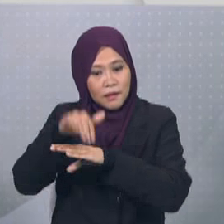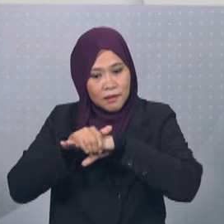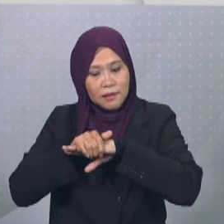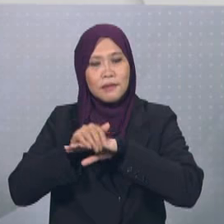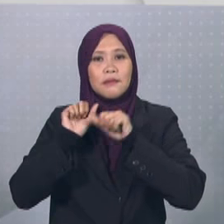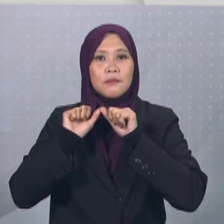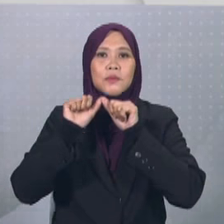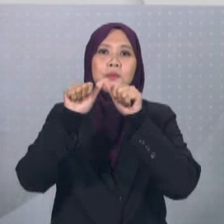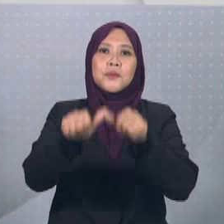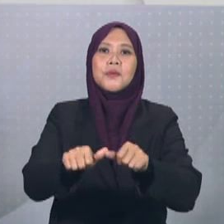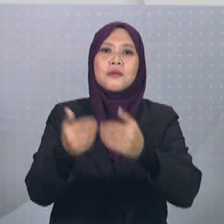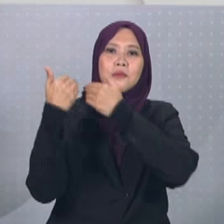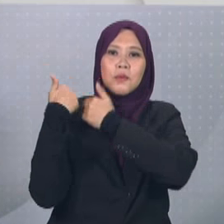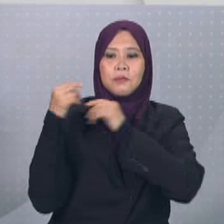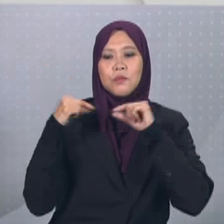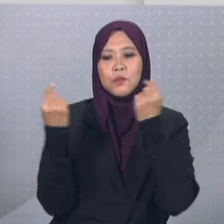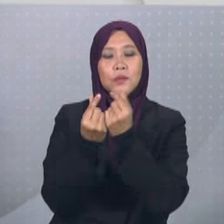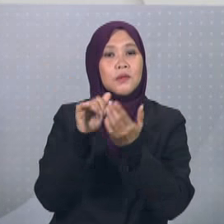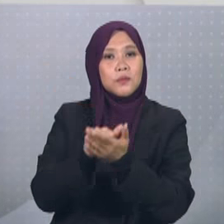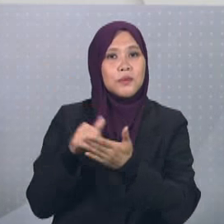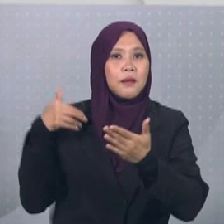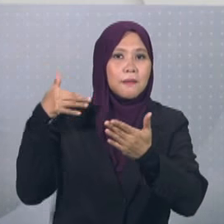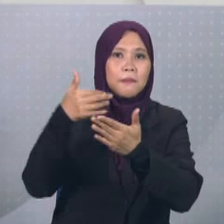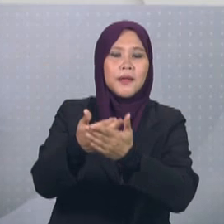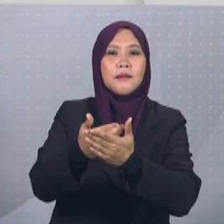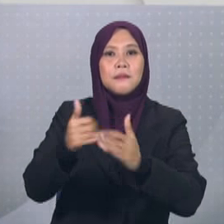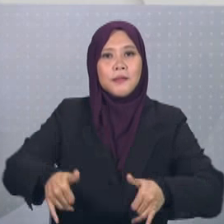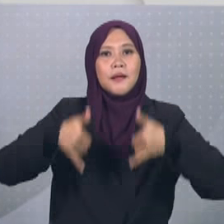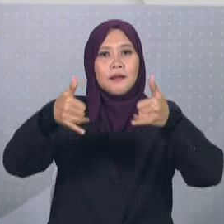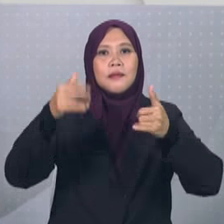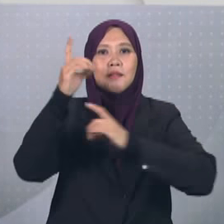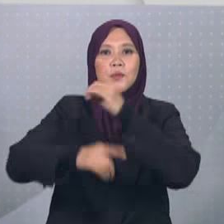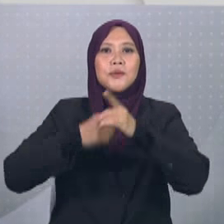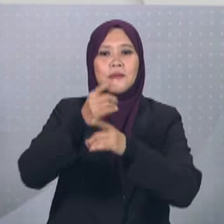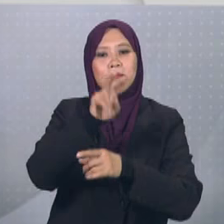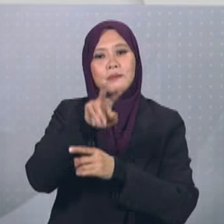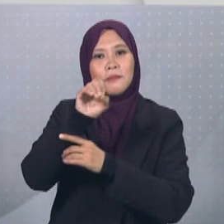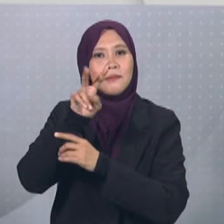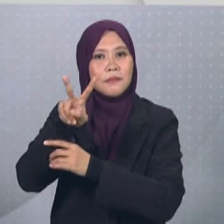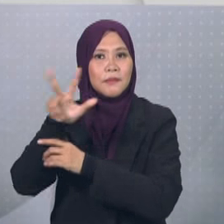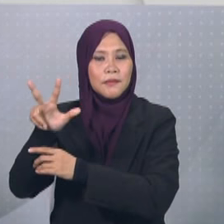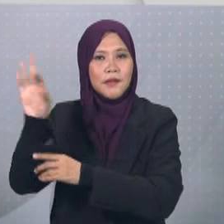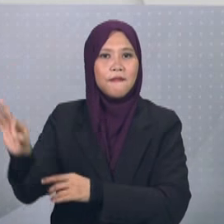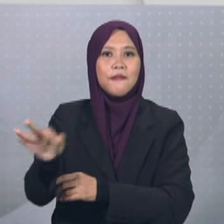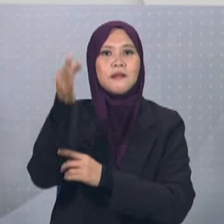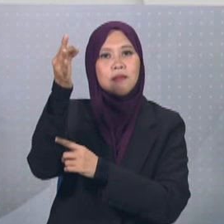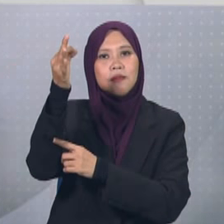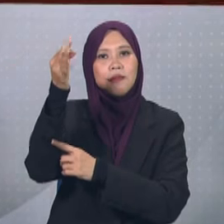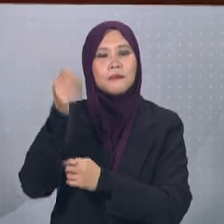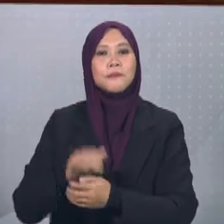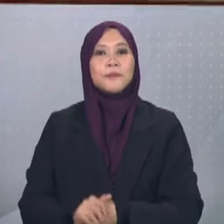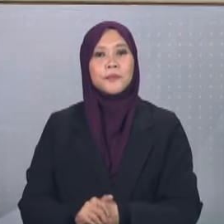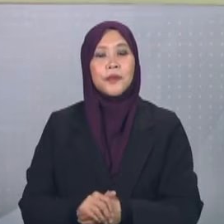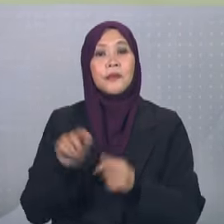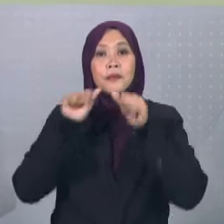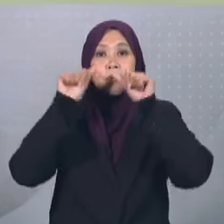terus bertanggungjawab terhadap pasukan itu sehingga penghujung Piala Dunia 2023 di Perancis. Perkara